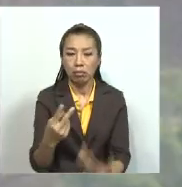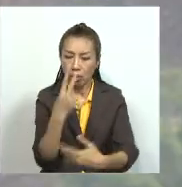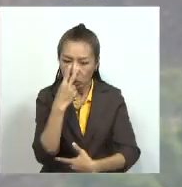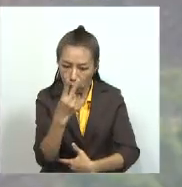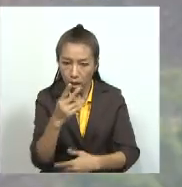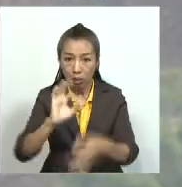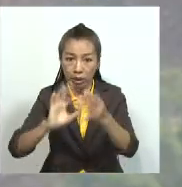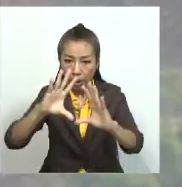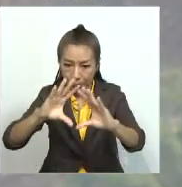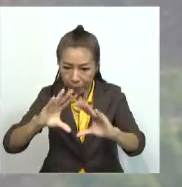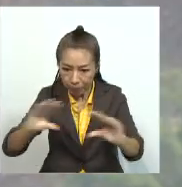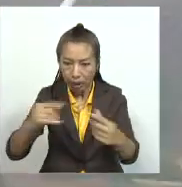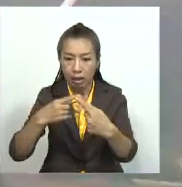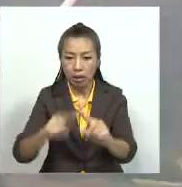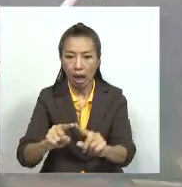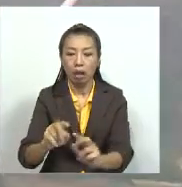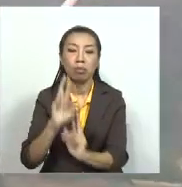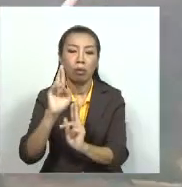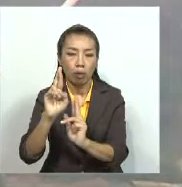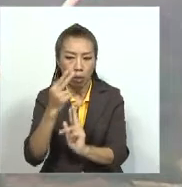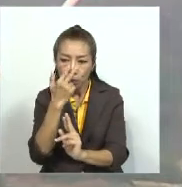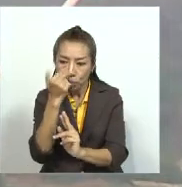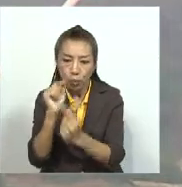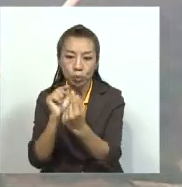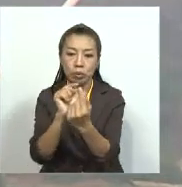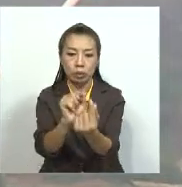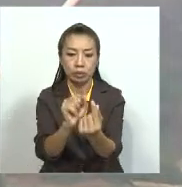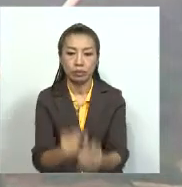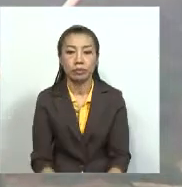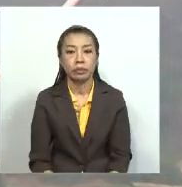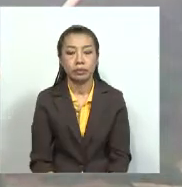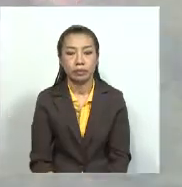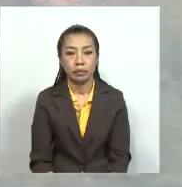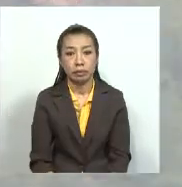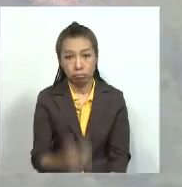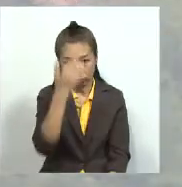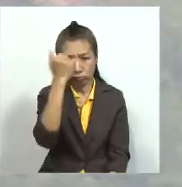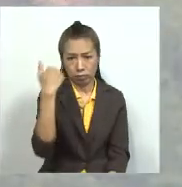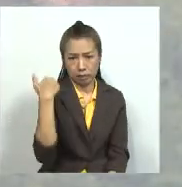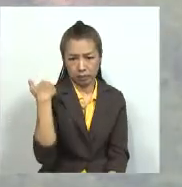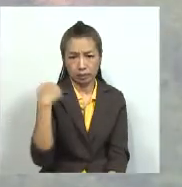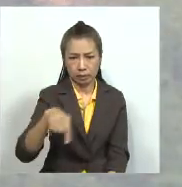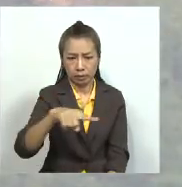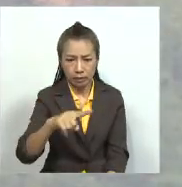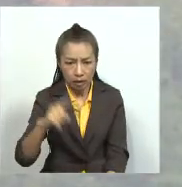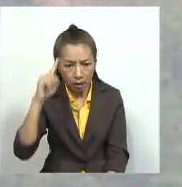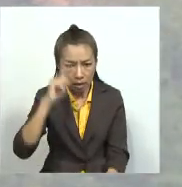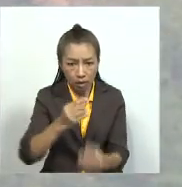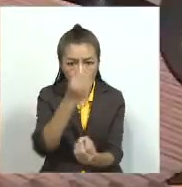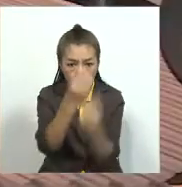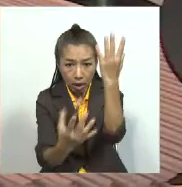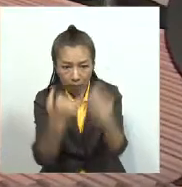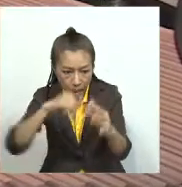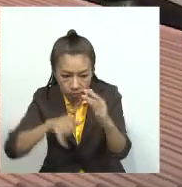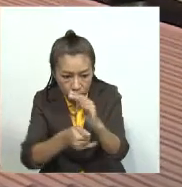การณ์เริ่มคลี่คลายค่ะแต่ก็ยังคงต้องเฝ้าระวังสถานการณ์ไฟป่าอย่างต่อเนื่องเพราะว่ายังพบว่ายังมีการจุดเผาไ